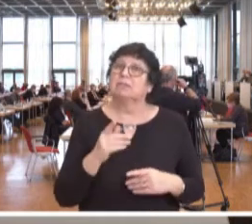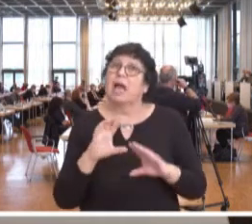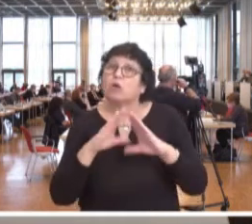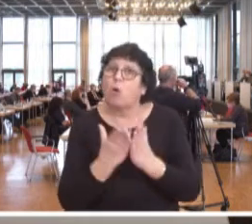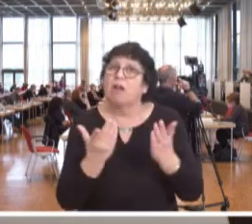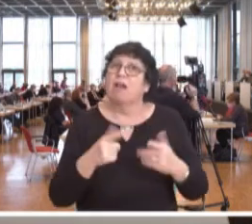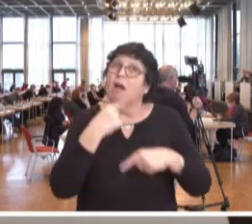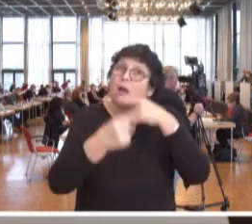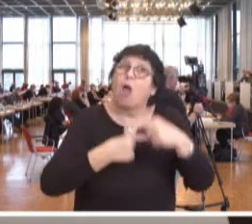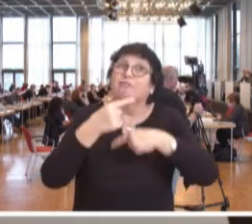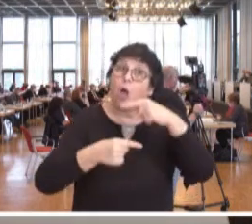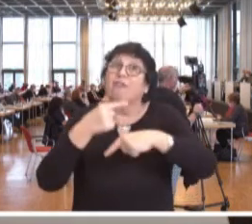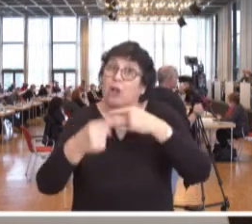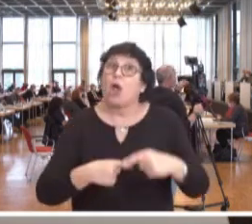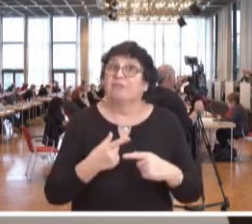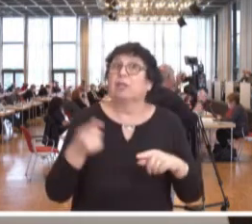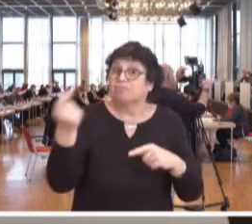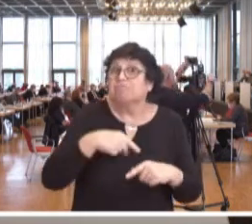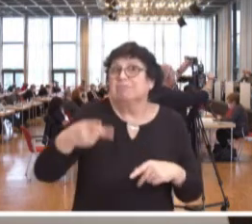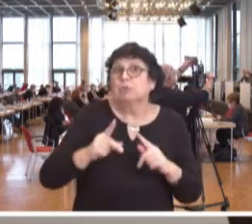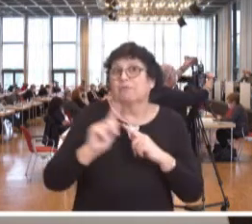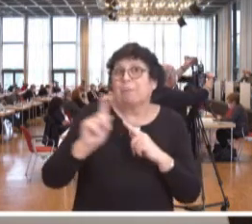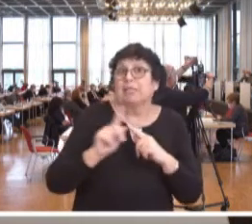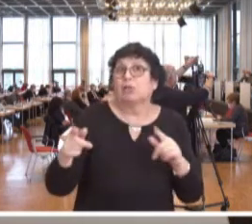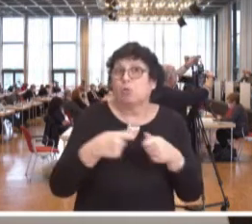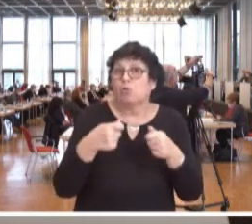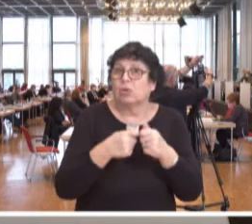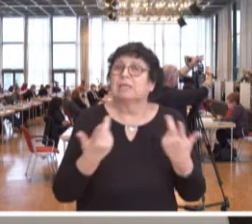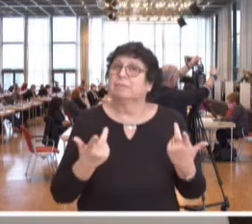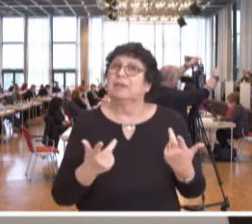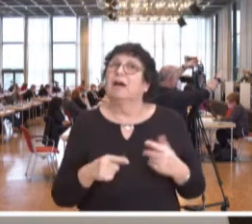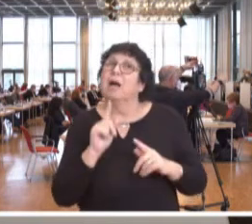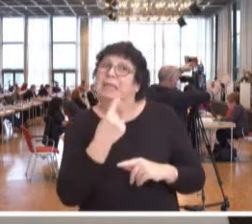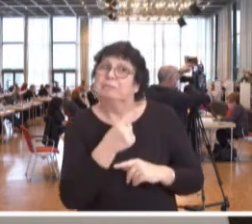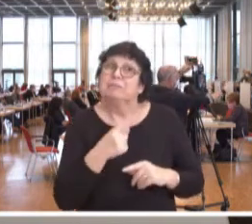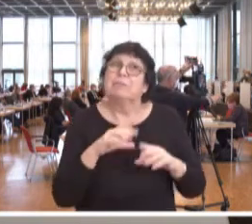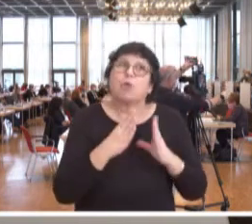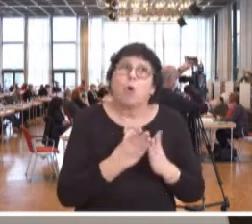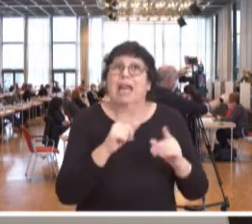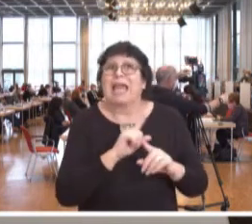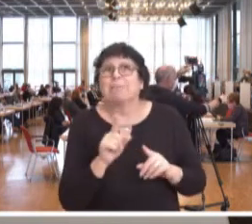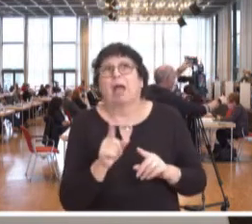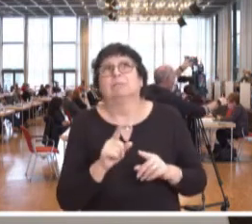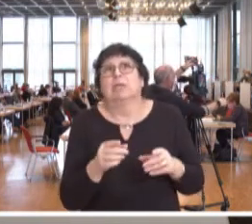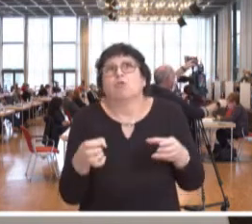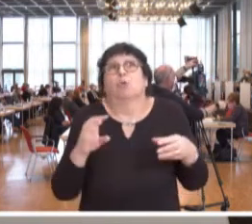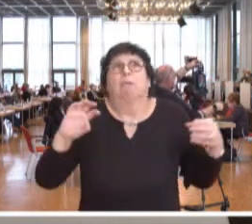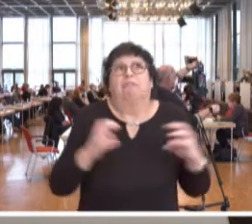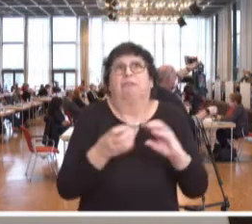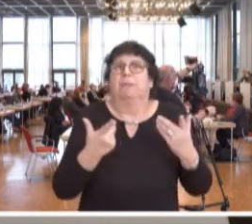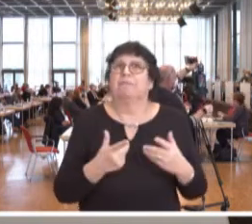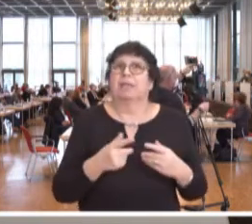Kohl, das läuft, oder er war ja immer so kurz angebunden in seinen Äußerungen und Mitterrand sagte,